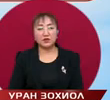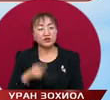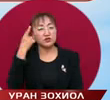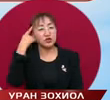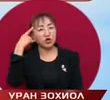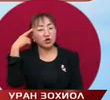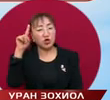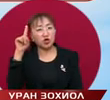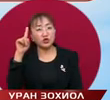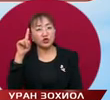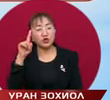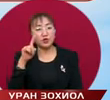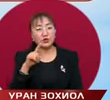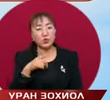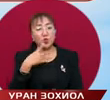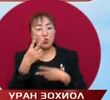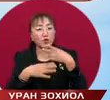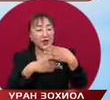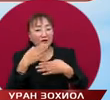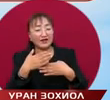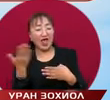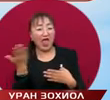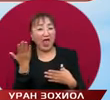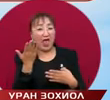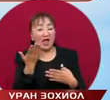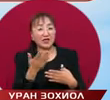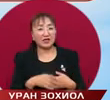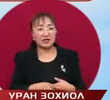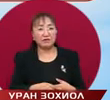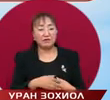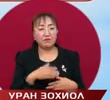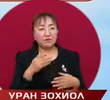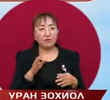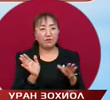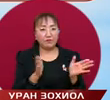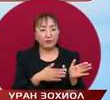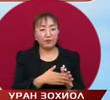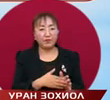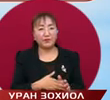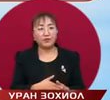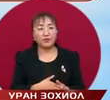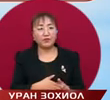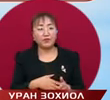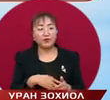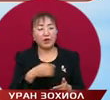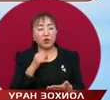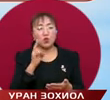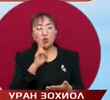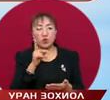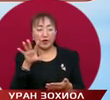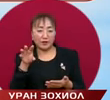зохиолын үйл явдал хаан болж байна. Зохиолын үг хэллэгээр батлан бичээрэй хүүхдүүдээ.